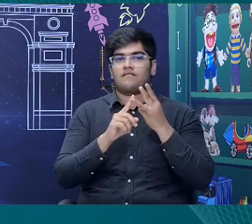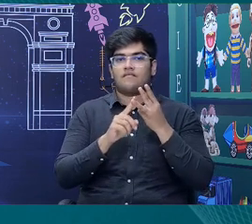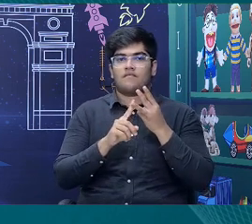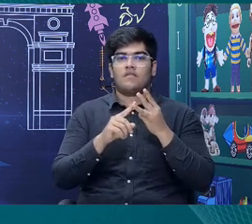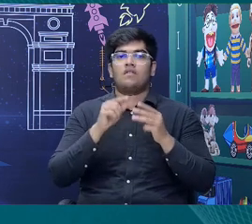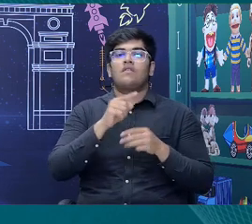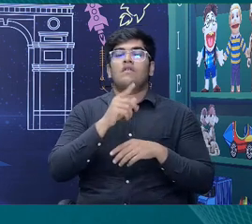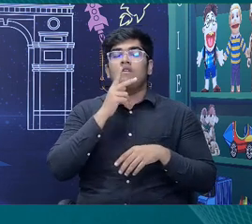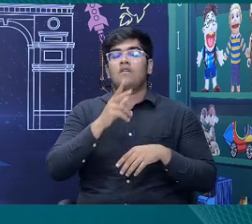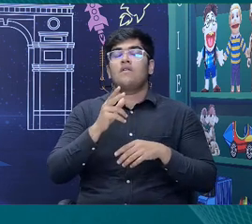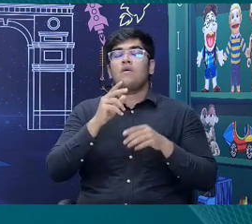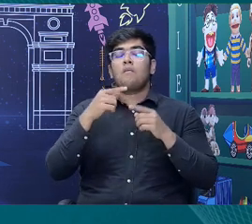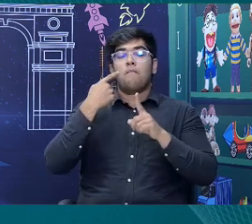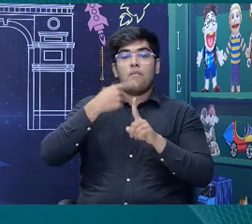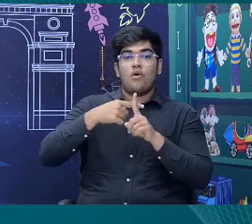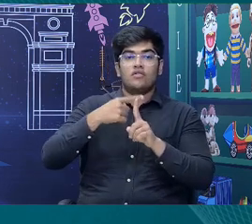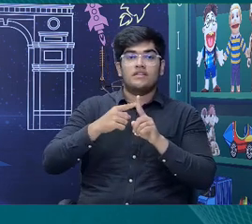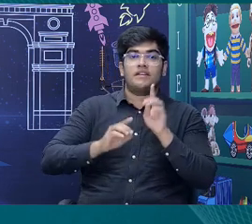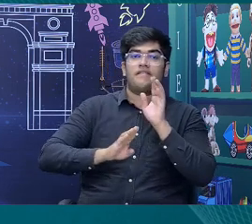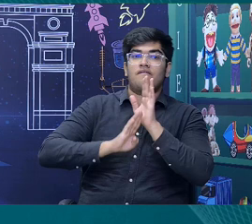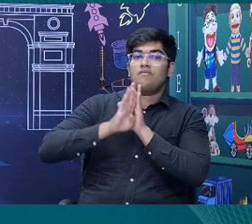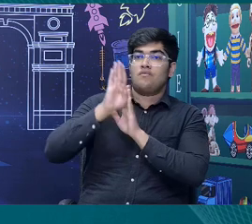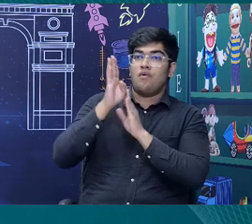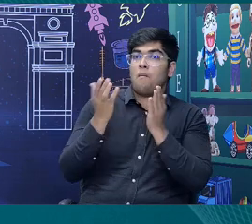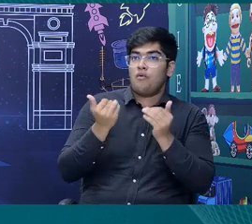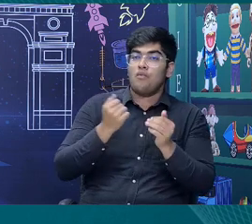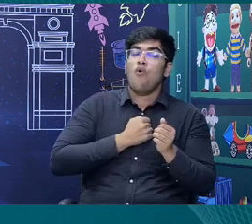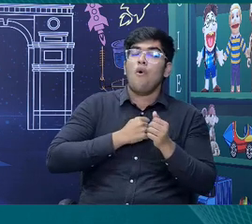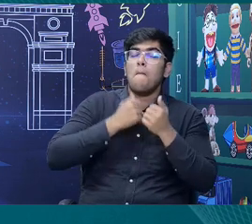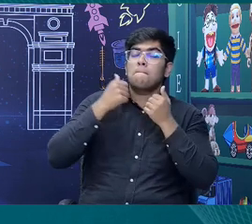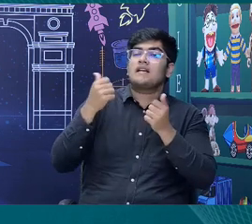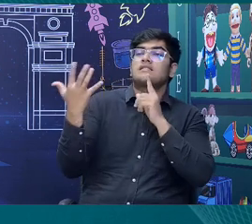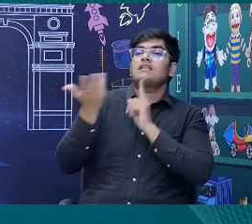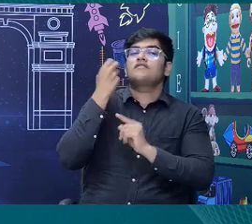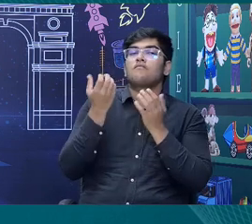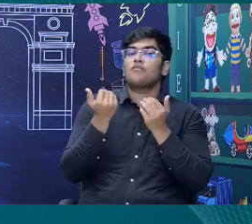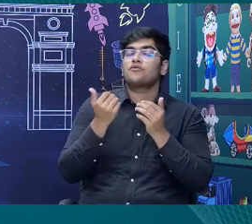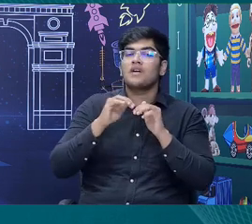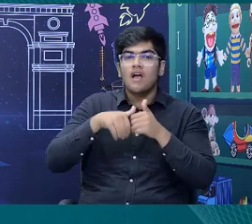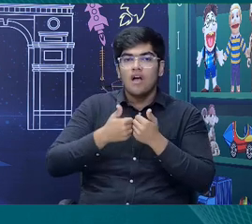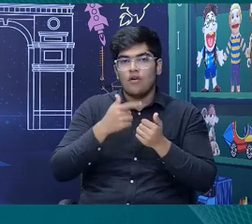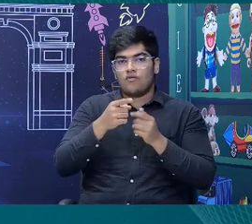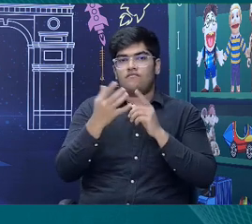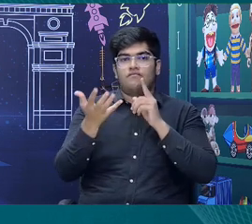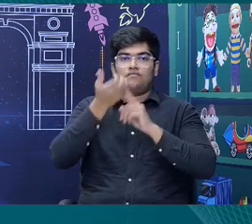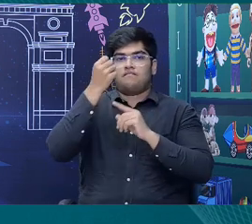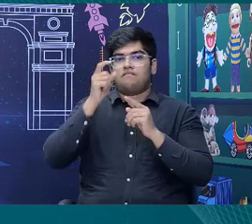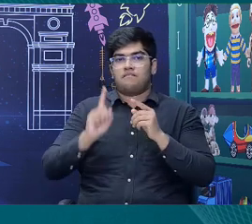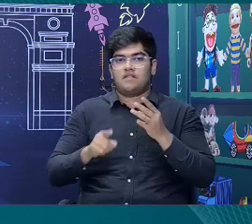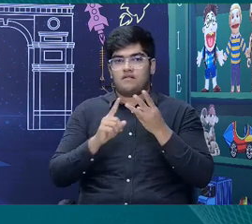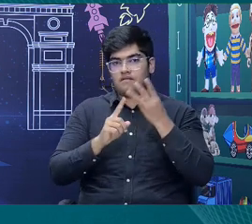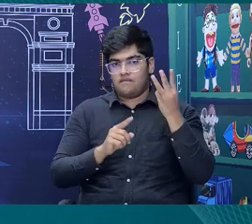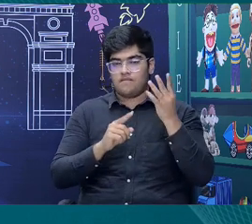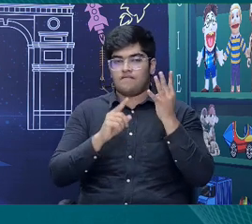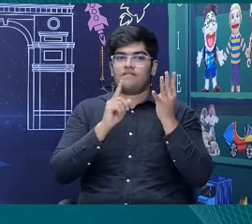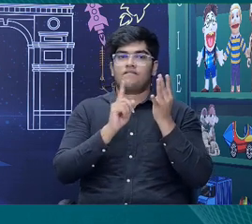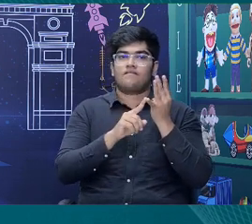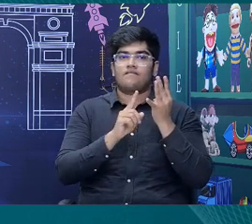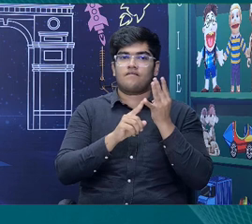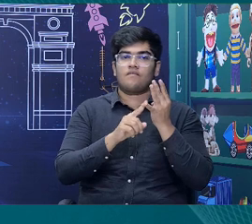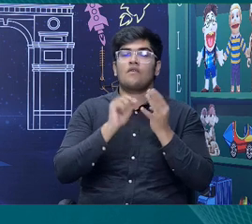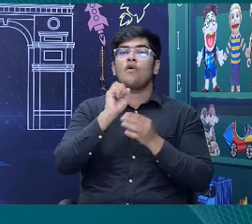पोटेंशियल पॉजिटिव ग्रोथ है कि हम अपना कैसे बेस्ट अचीव कर सकते हैं लाइफ में वो अचीव करना नेक्स्ट है अपनी हैबिट्स